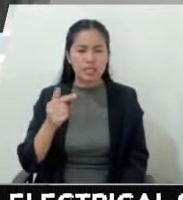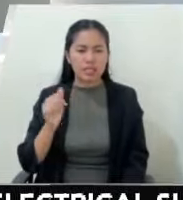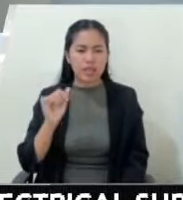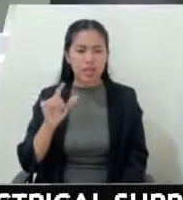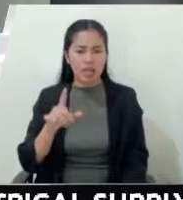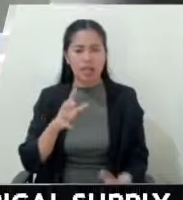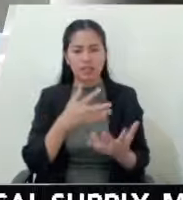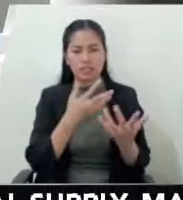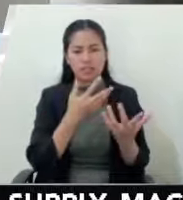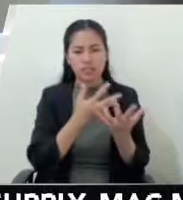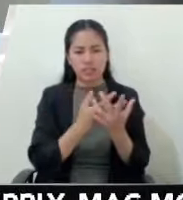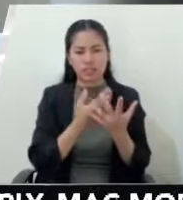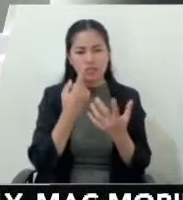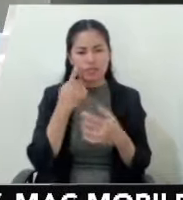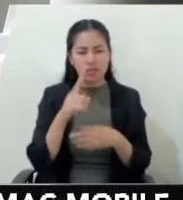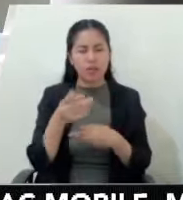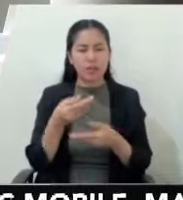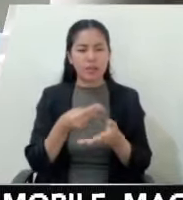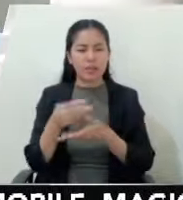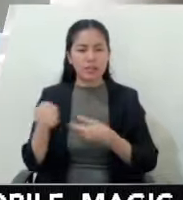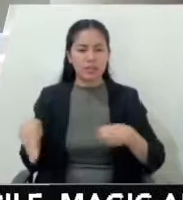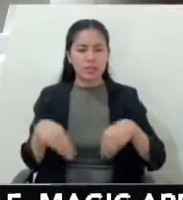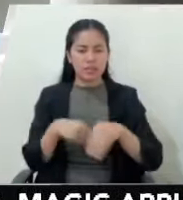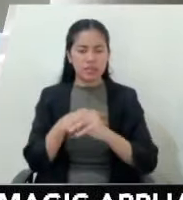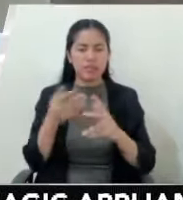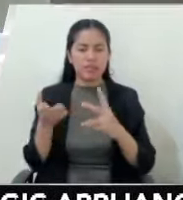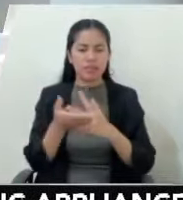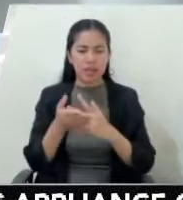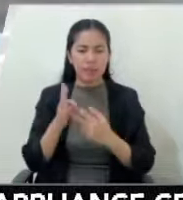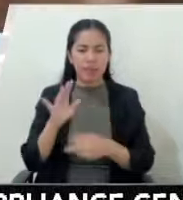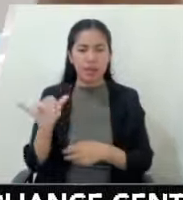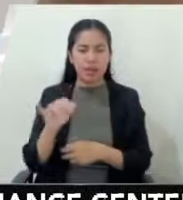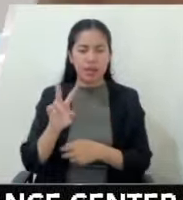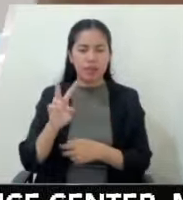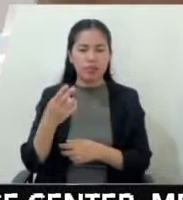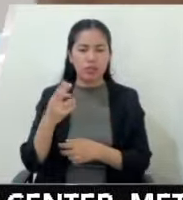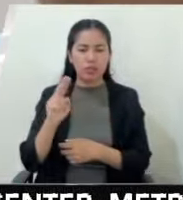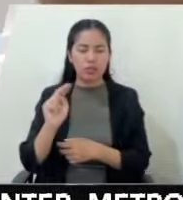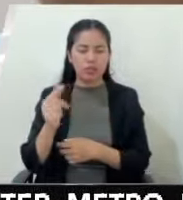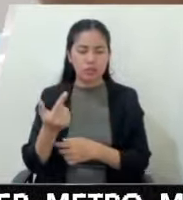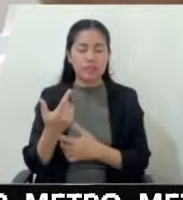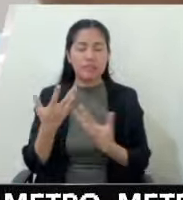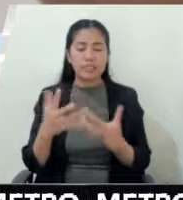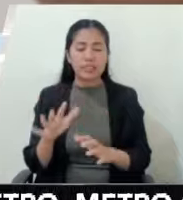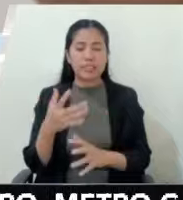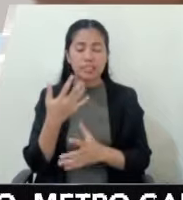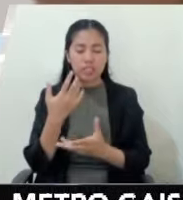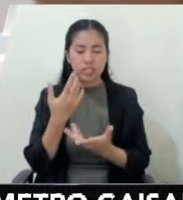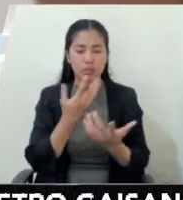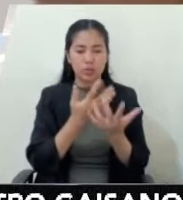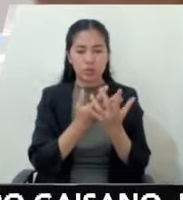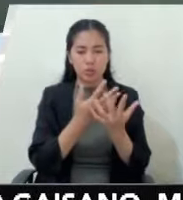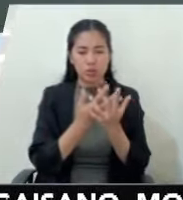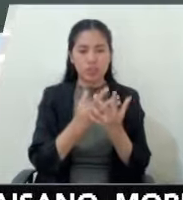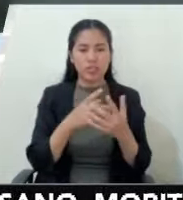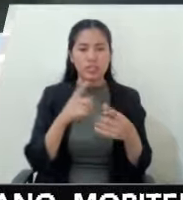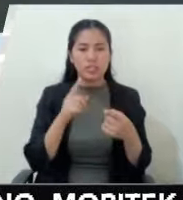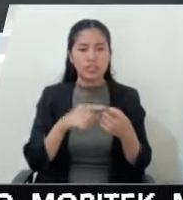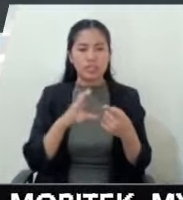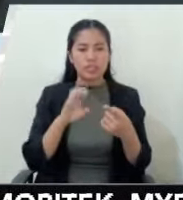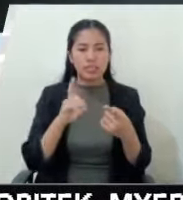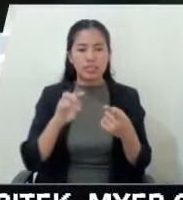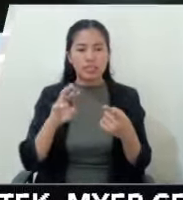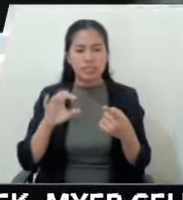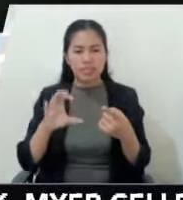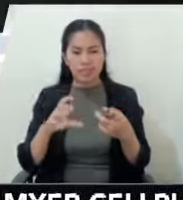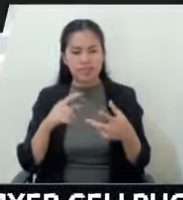Vong Navarro. Nauna nang nakulong ang mga kasama niyang sina Denise Cornejo, Cedric Lee at Simeon Ras. Pasado alauna ng hapon kahapon